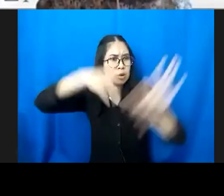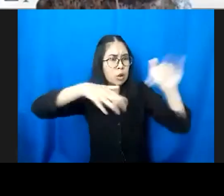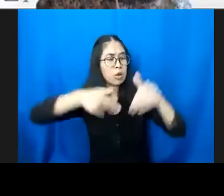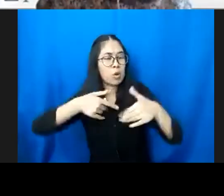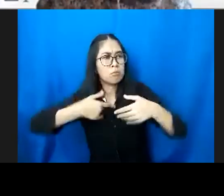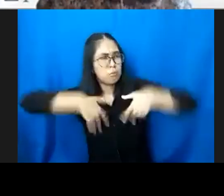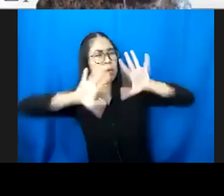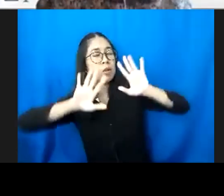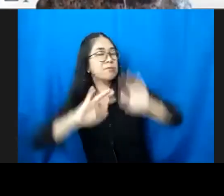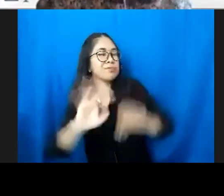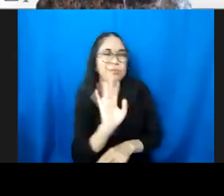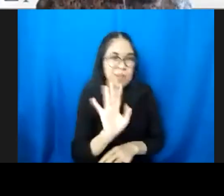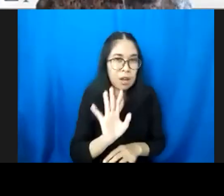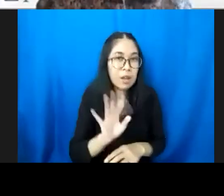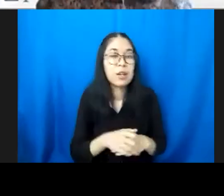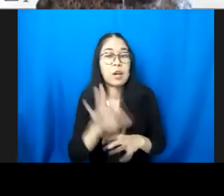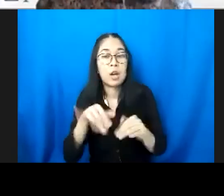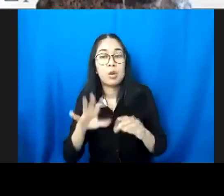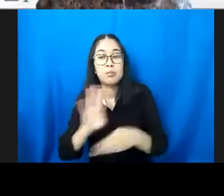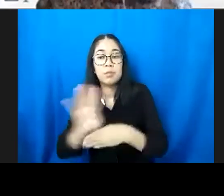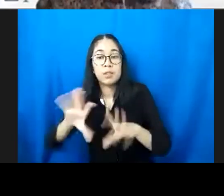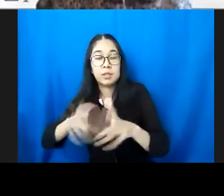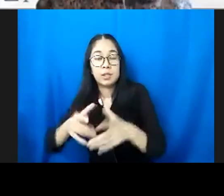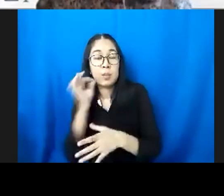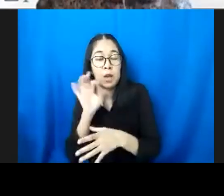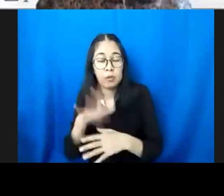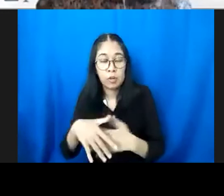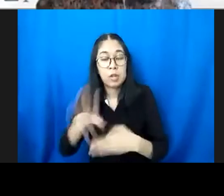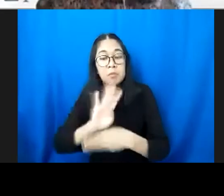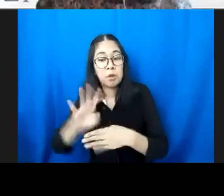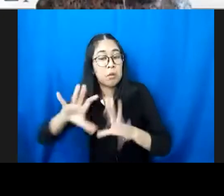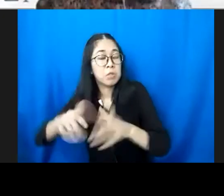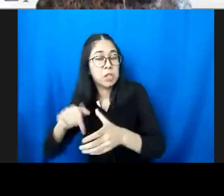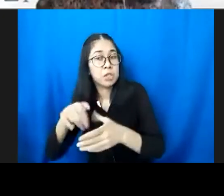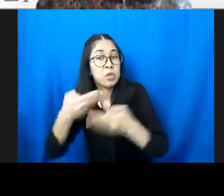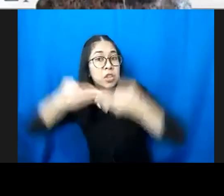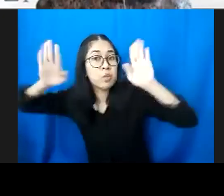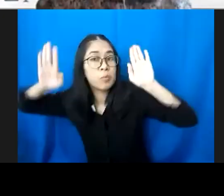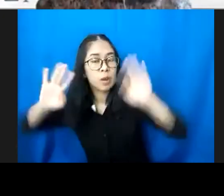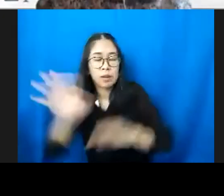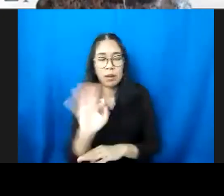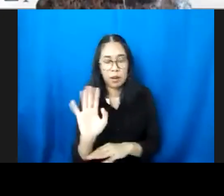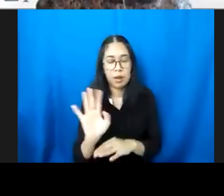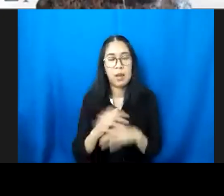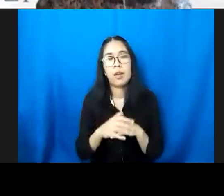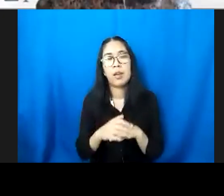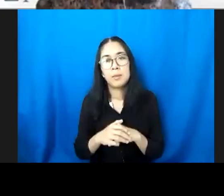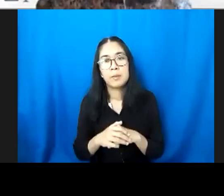jadi mohon maaf kalau di kelompok bisnis itu tidak terbuka sekali begitulah. Misalnya